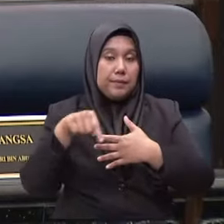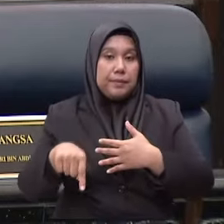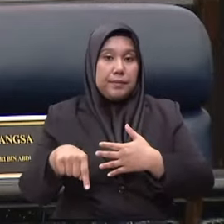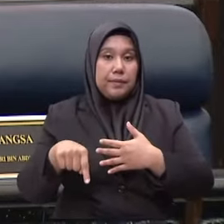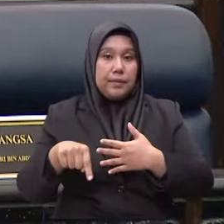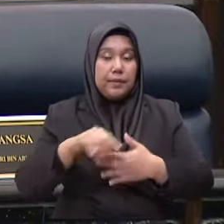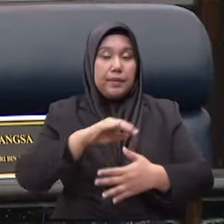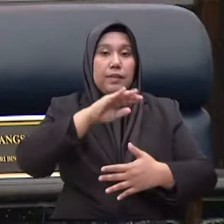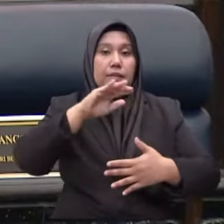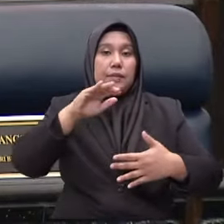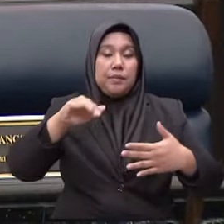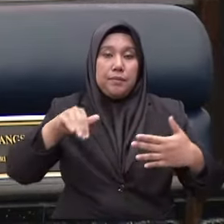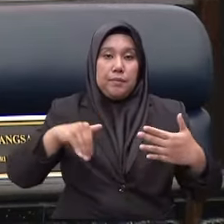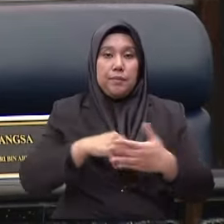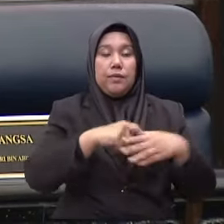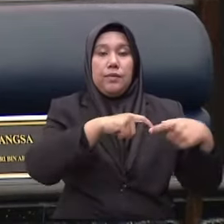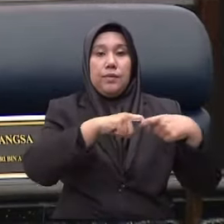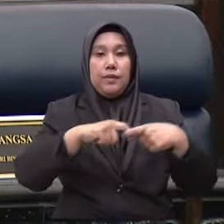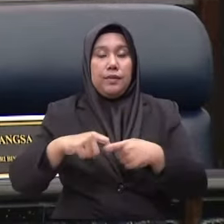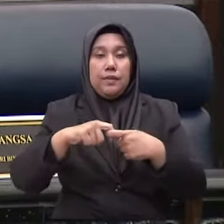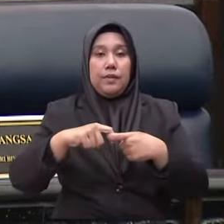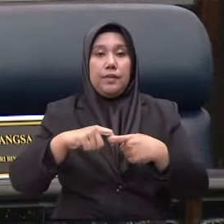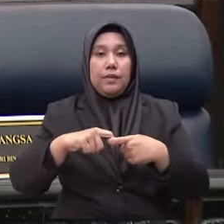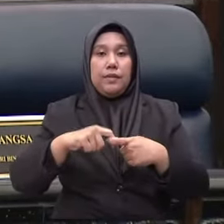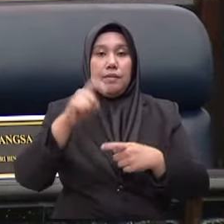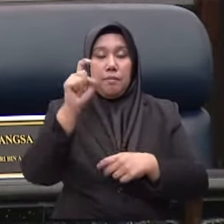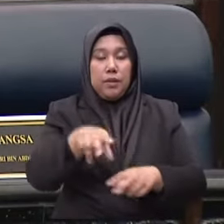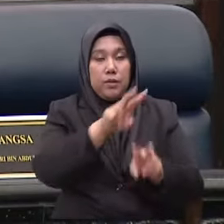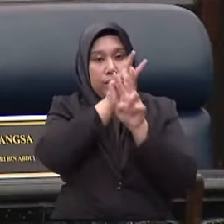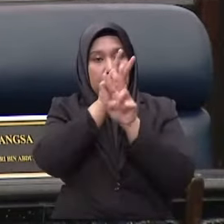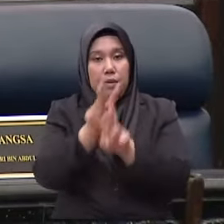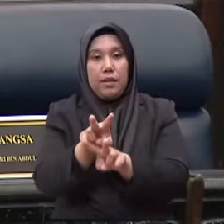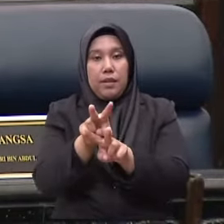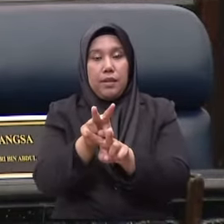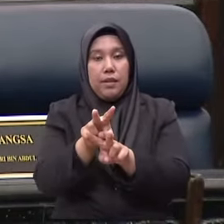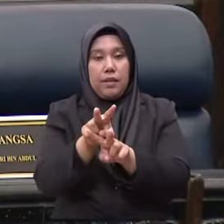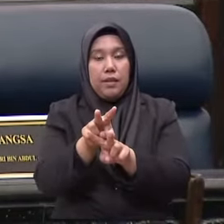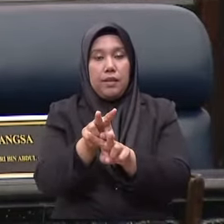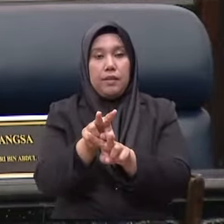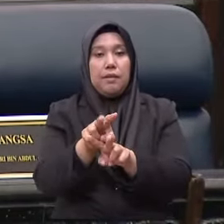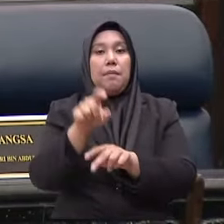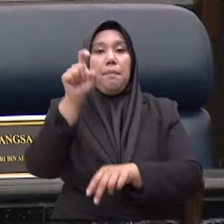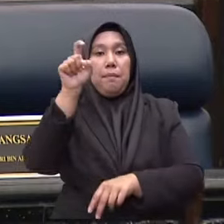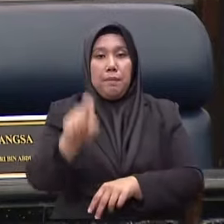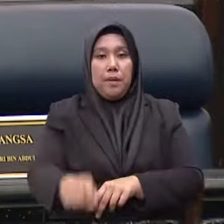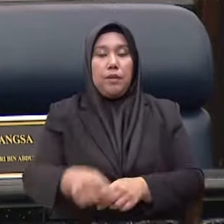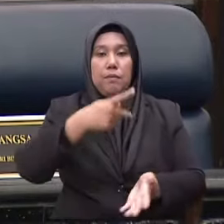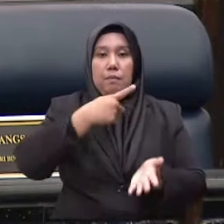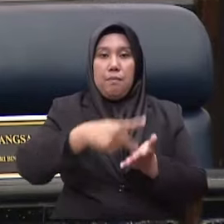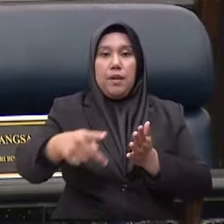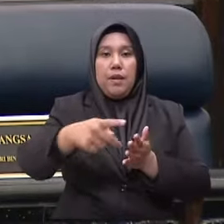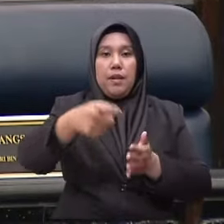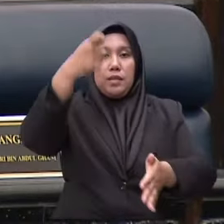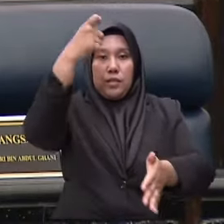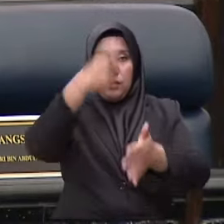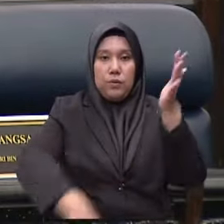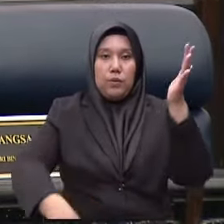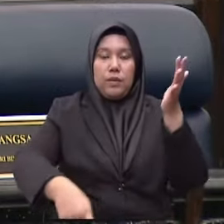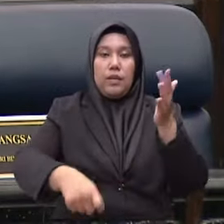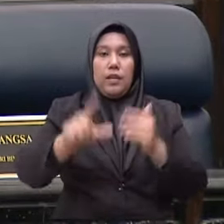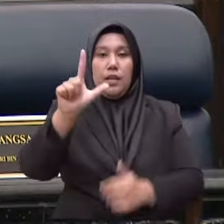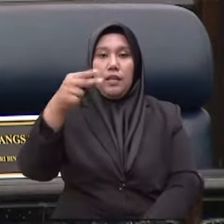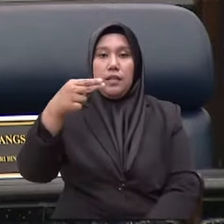segala rantaian syarikat-syarikat Ini mestilah dipantau mereka ini perlulah membayar Cukai kepada lhdn